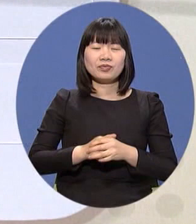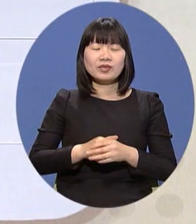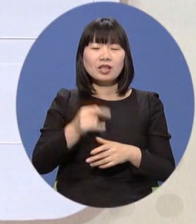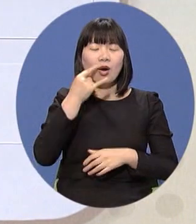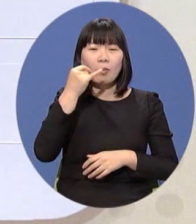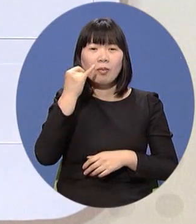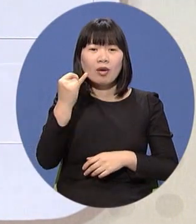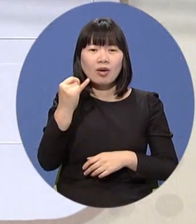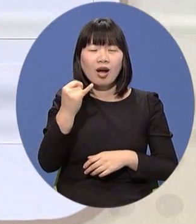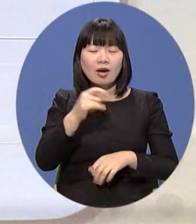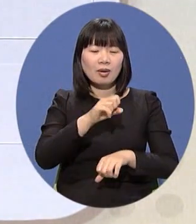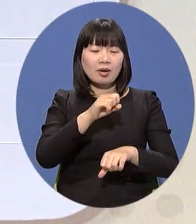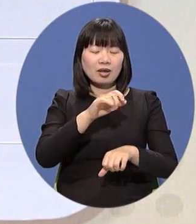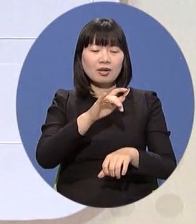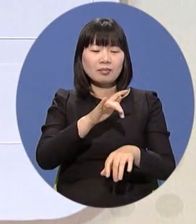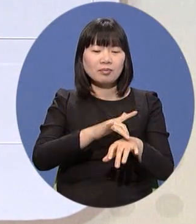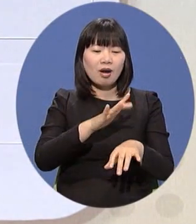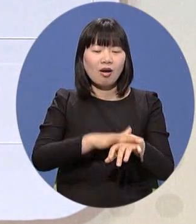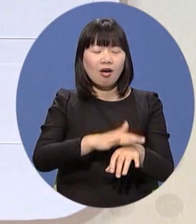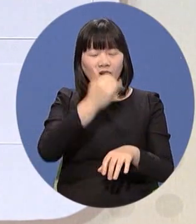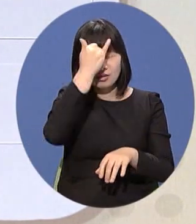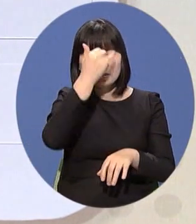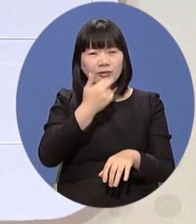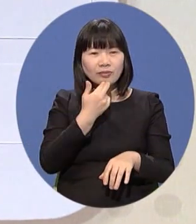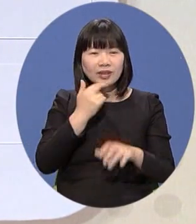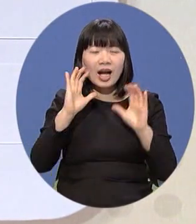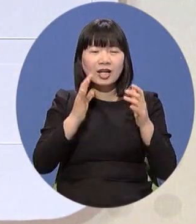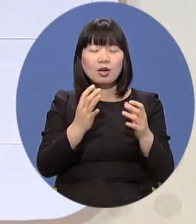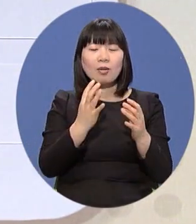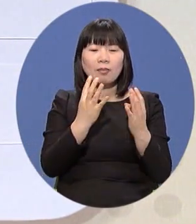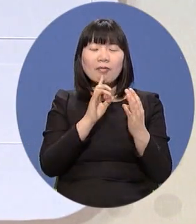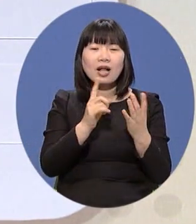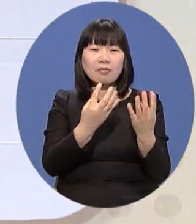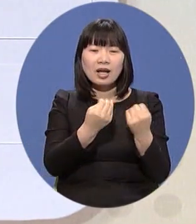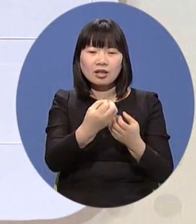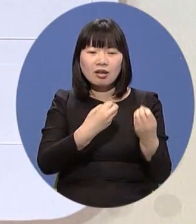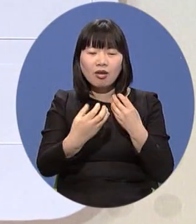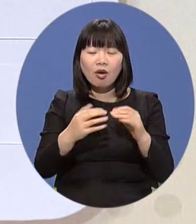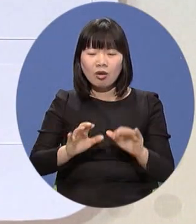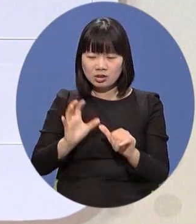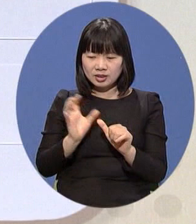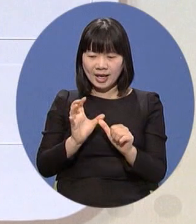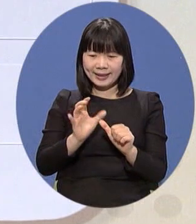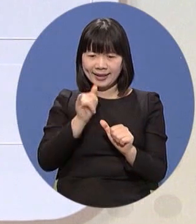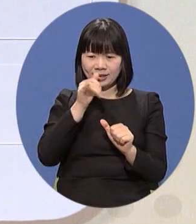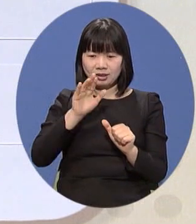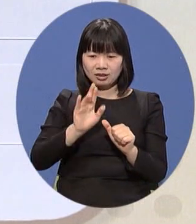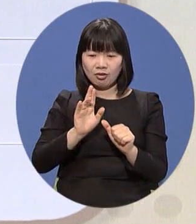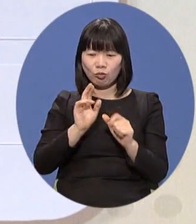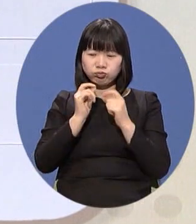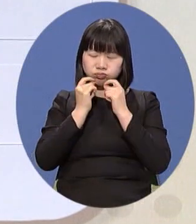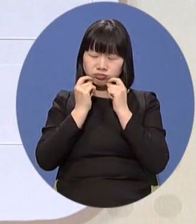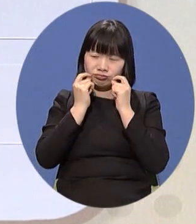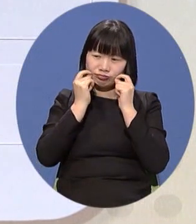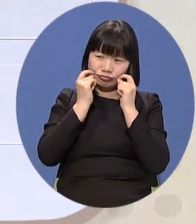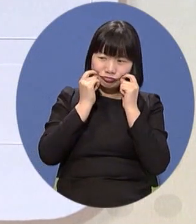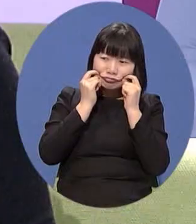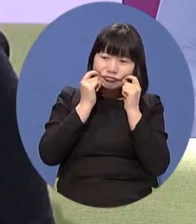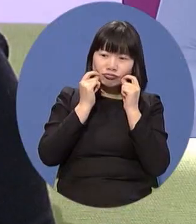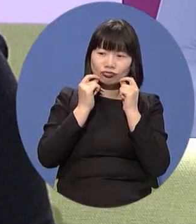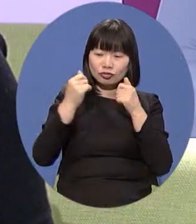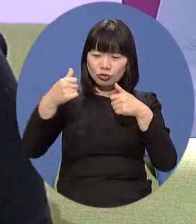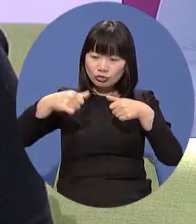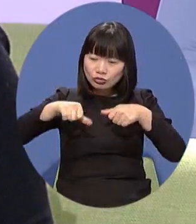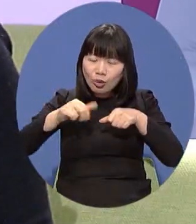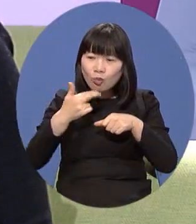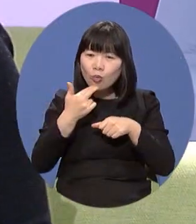어머님이 버릇 없는 아이라는 네. 얘기를 많이 하셨어요. 네. 어떻게 애가 야단치는데 실실 웃고 인사도